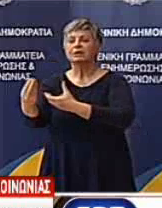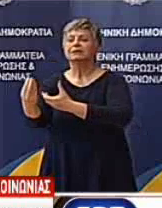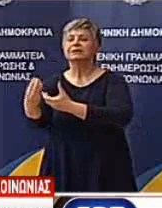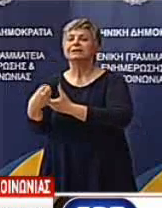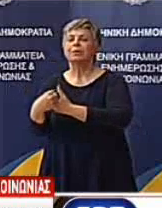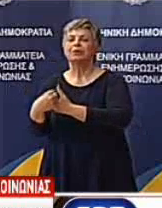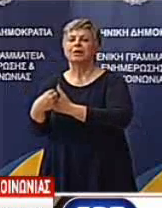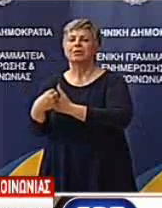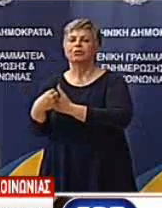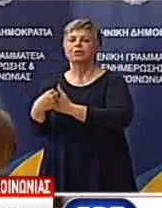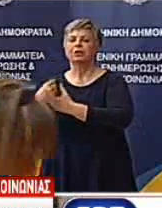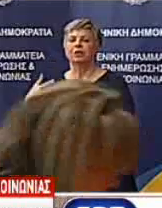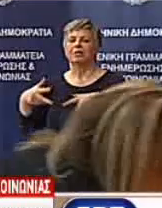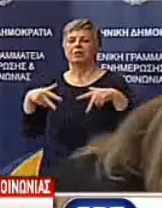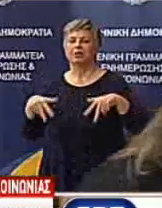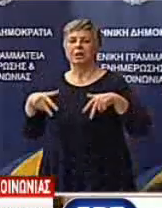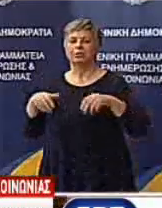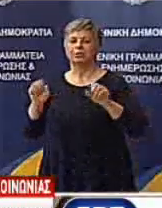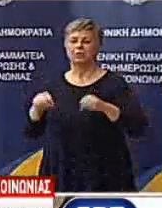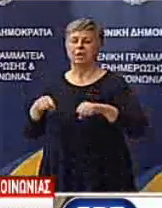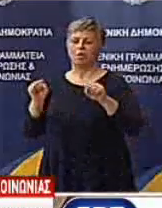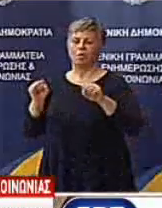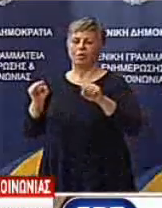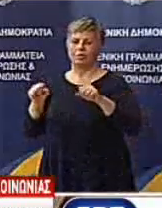σχήματος μέσα από ενδεχομένως ανασχηματισμό και τη συμμετοχή άλλων κομμάτων.